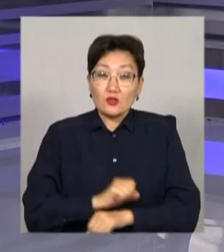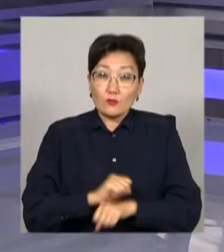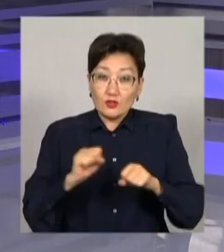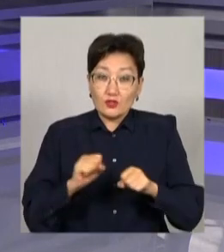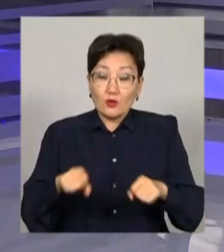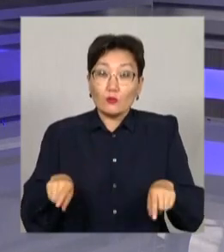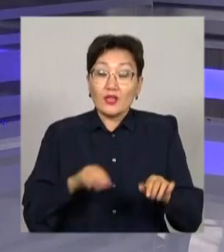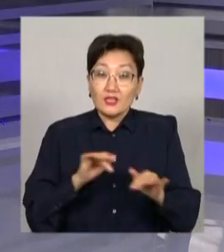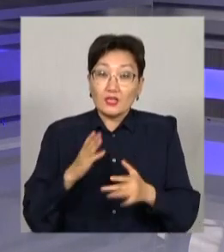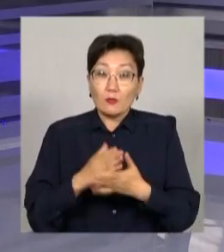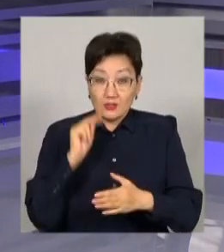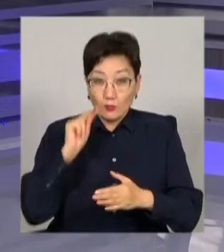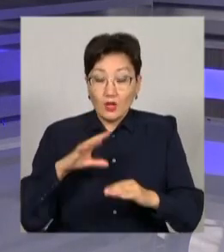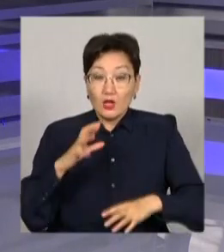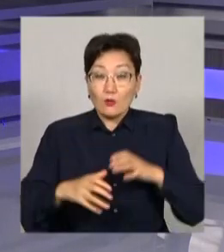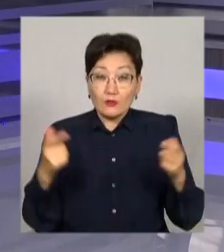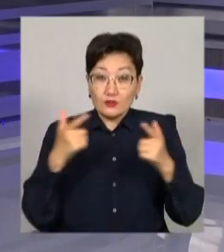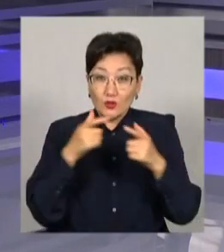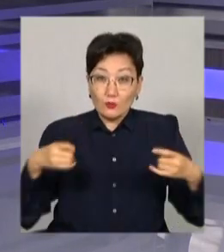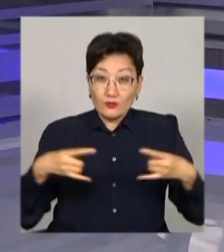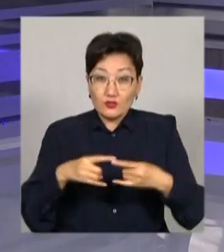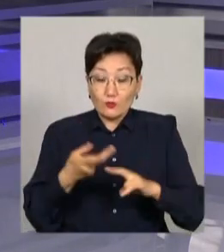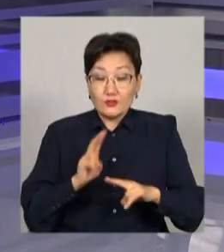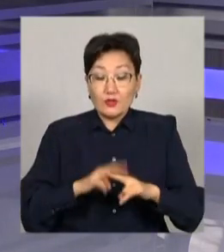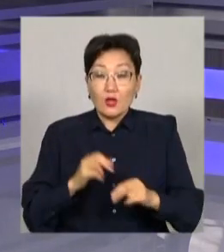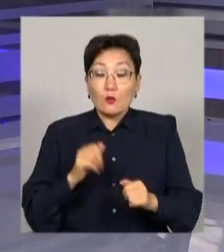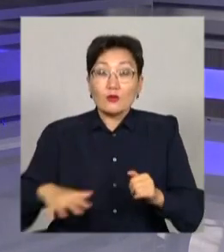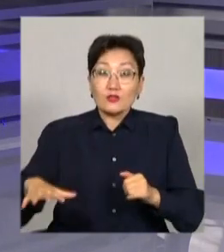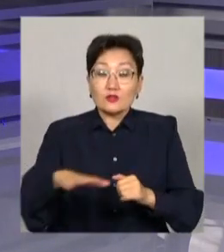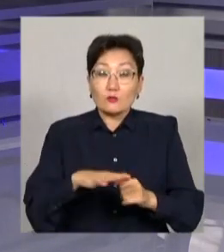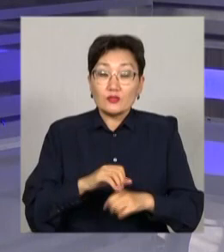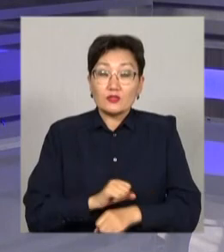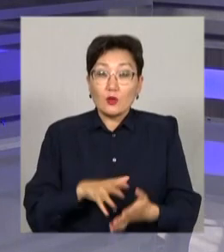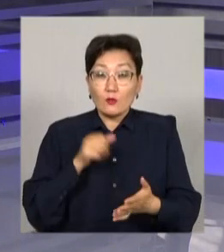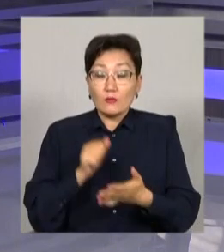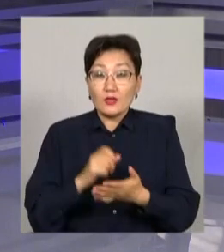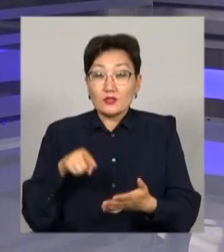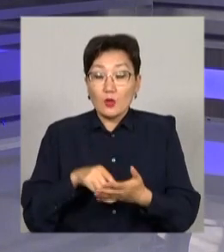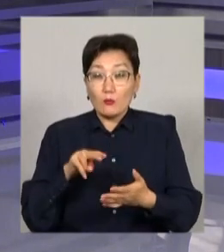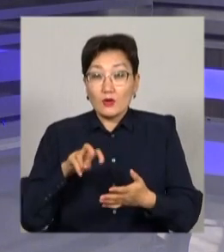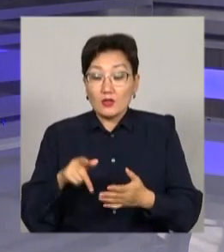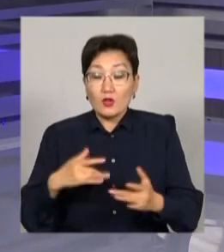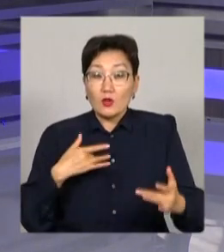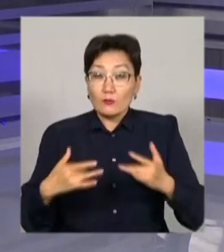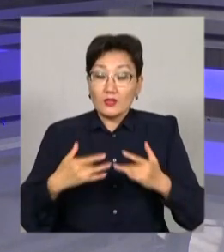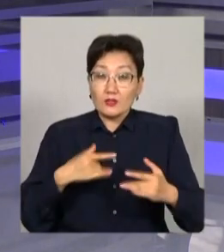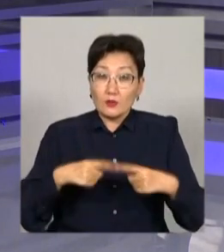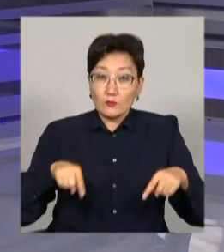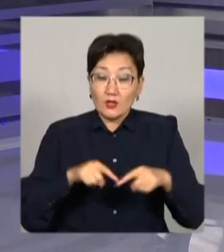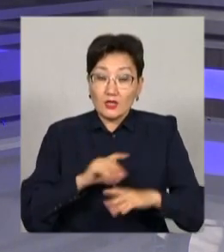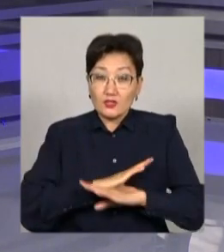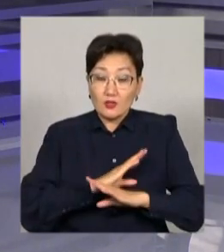деп айыптады. Ал халықаралық ақпарат көздері бұған дейін күллі көкке ұшқан Мариупольдегі драма театрында қаза тапқан адам